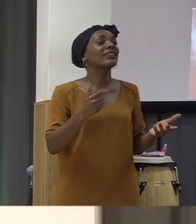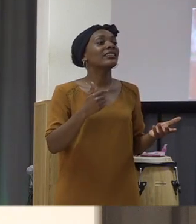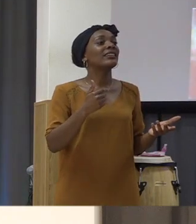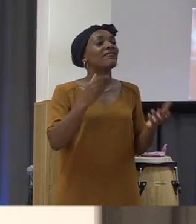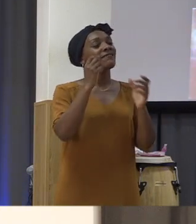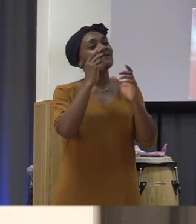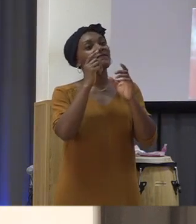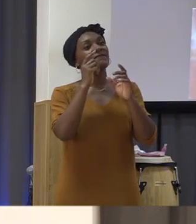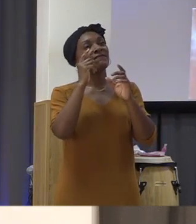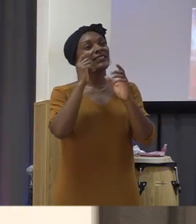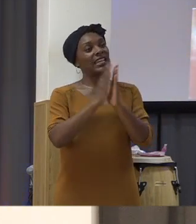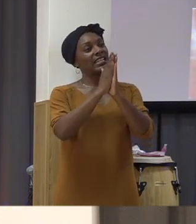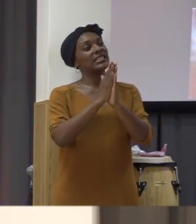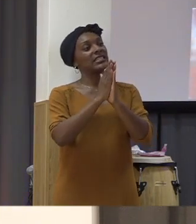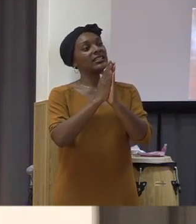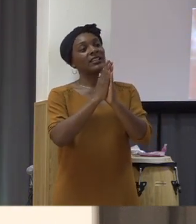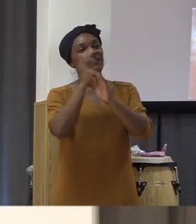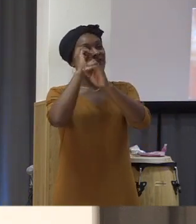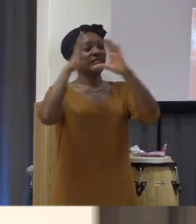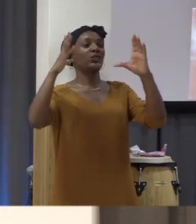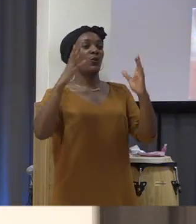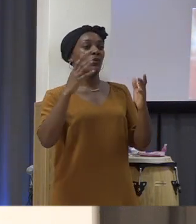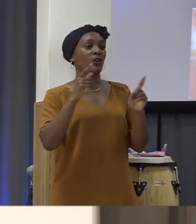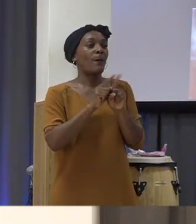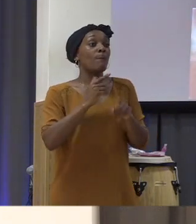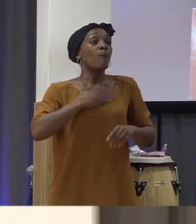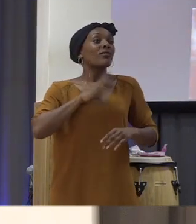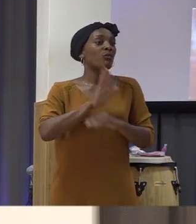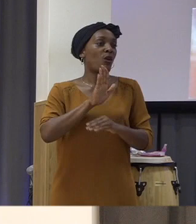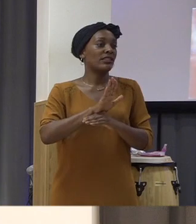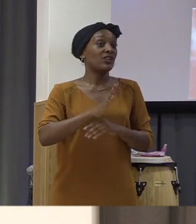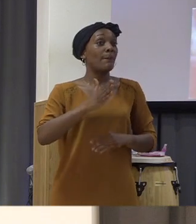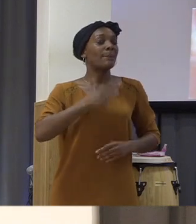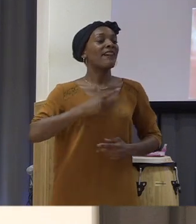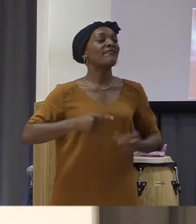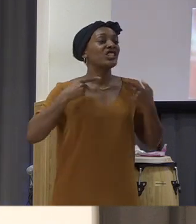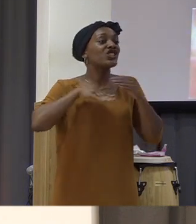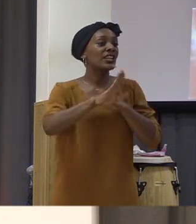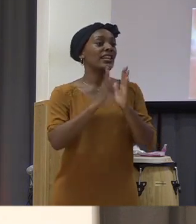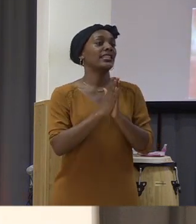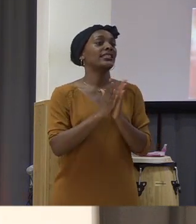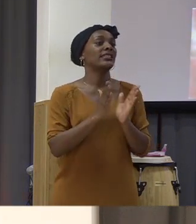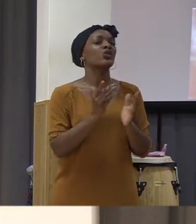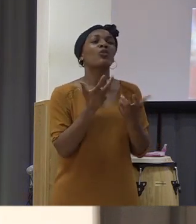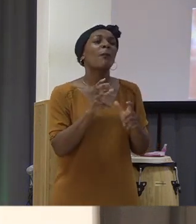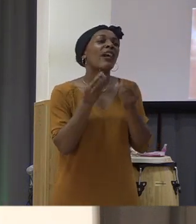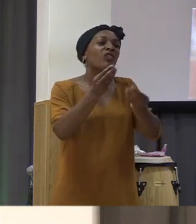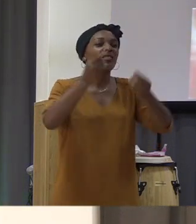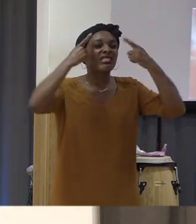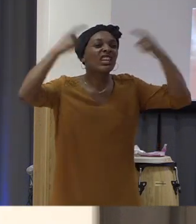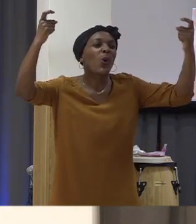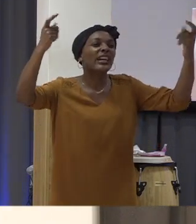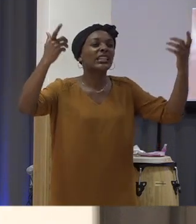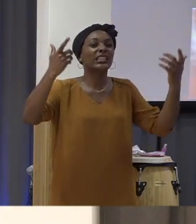de l'Église. Ma vision de l'Église, mon vécu de l'Église. J'aimerais vous parler de l'Église, mais pas d'une façon théorique.